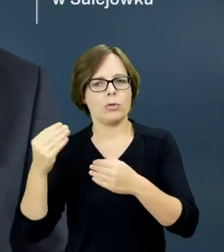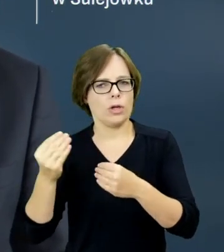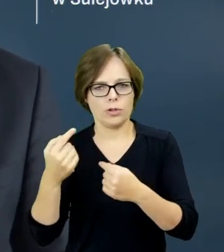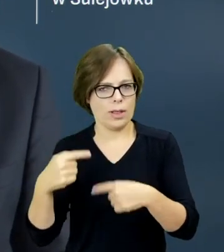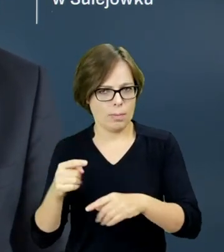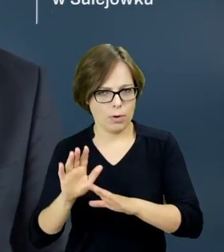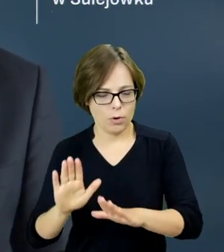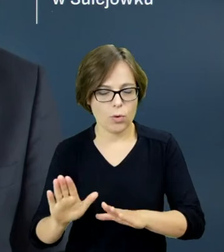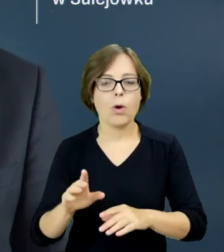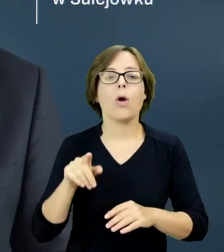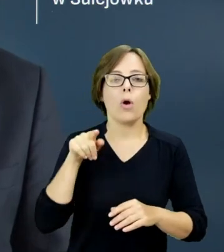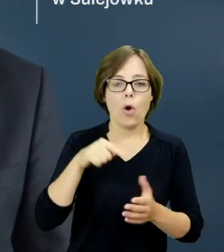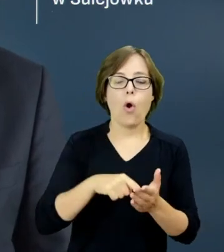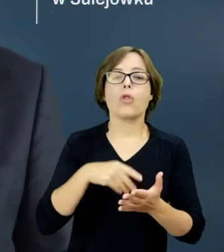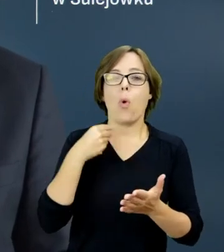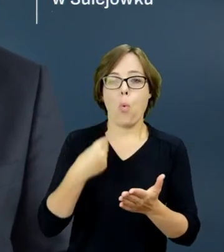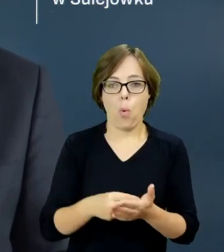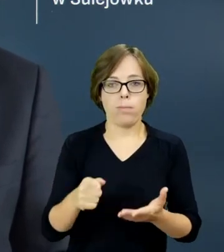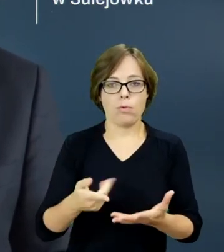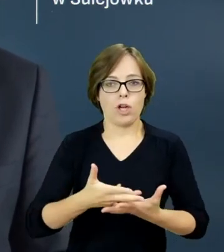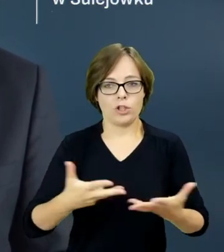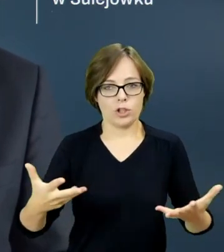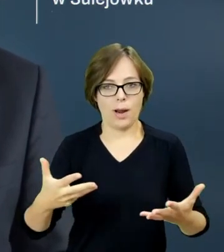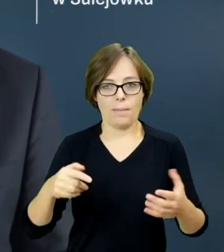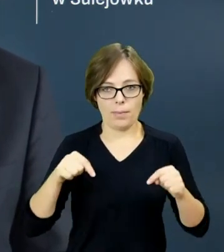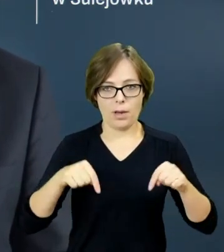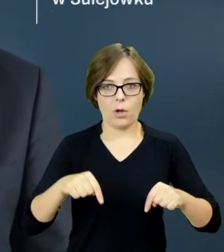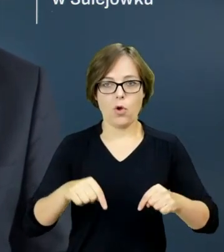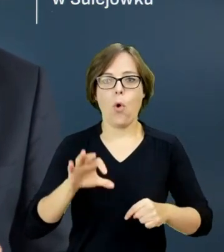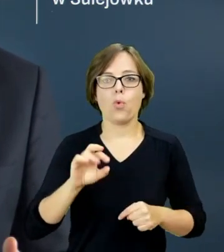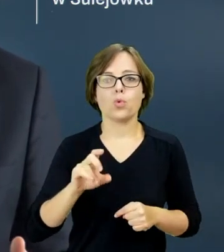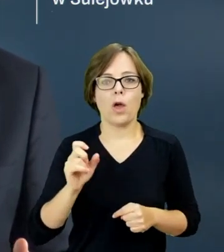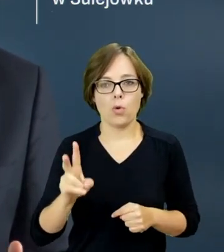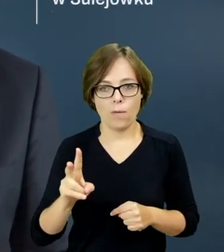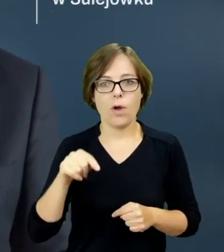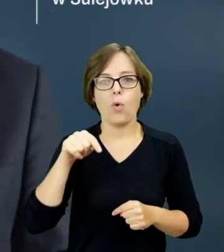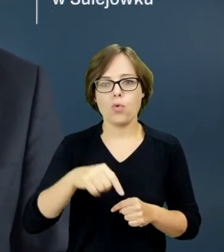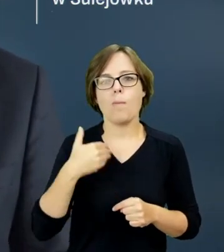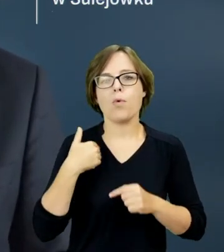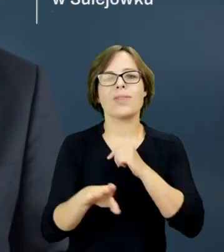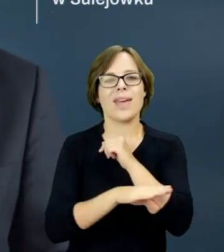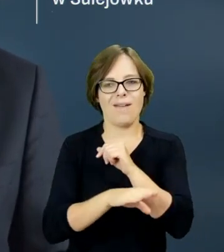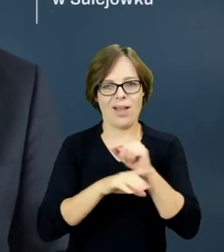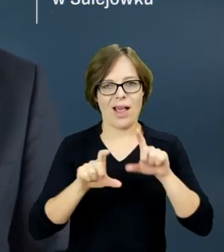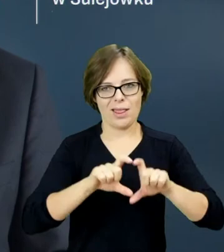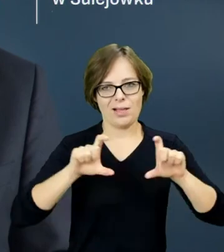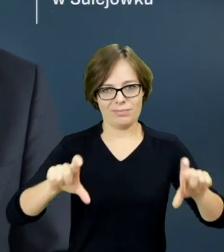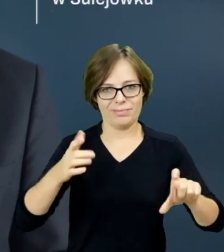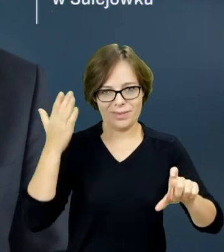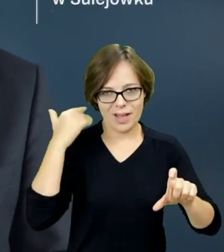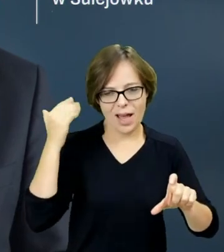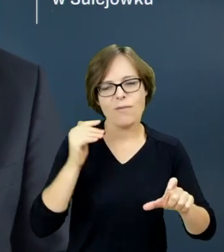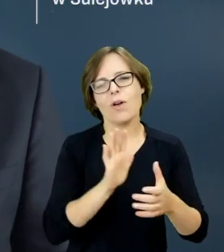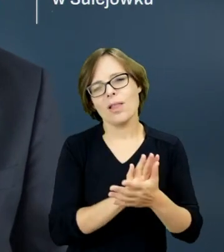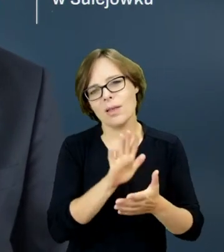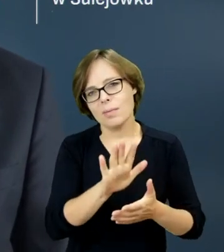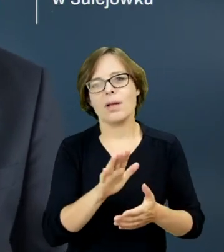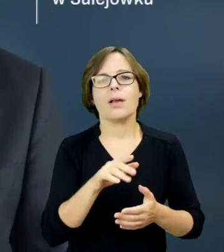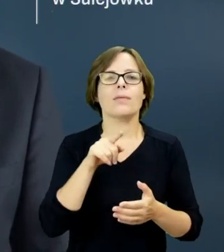zakupiła działkę w Sulejówku, na której stał budynek drewniany, typowy